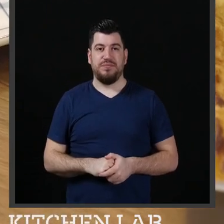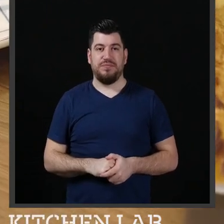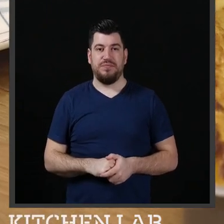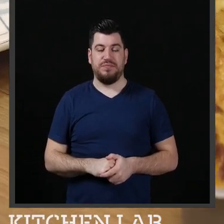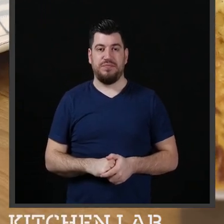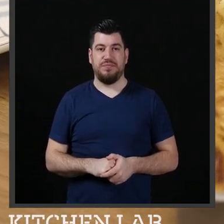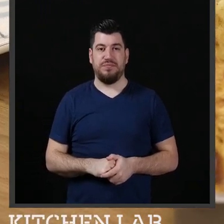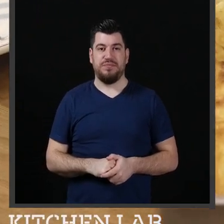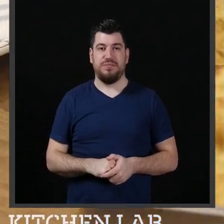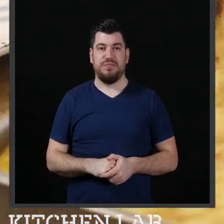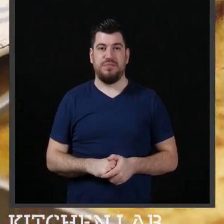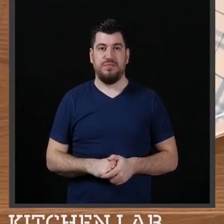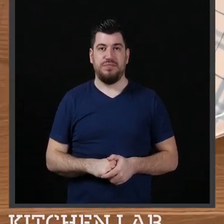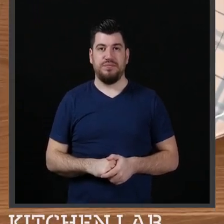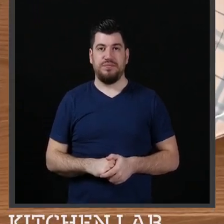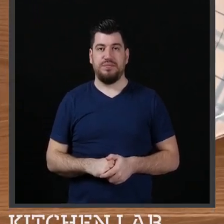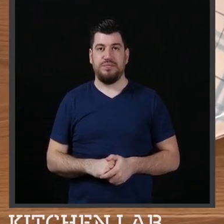Εδώ πέρα περίπου είναι